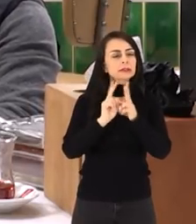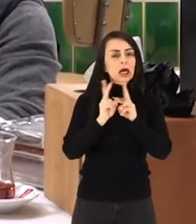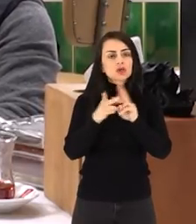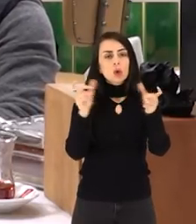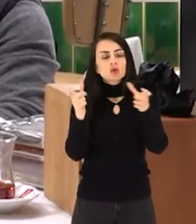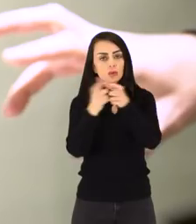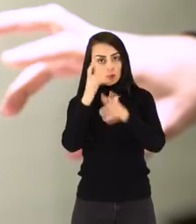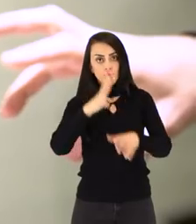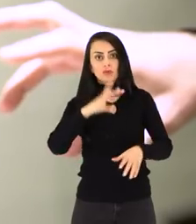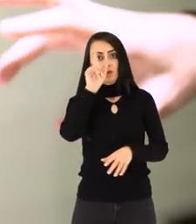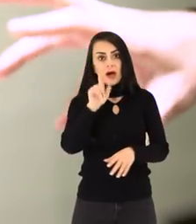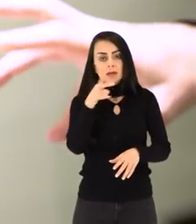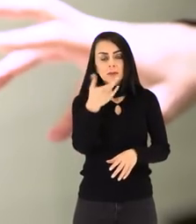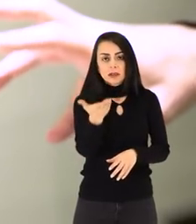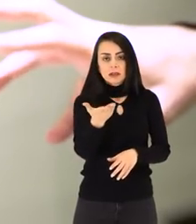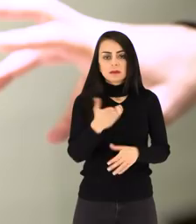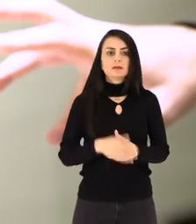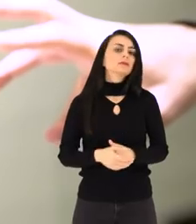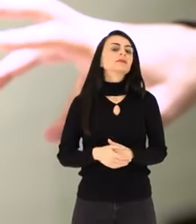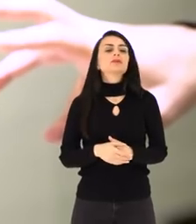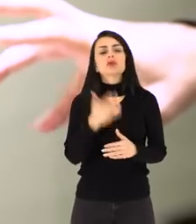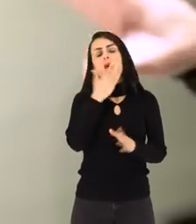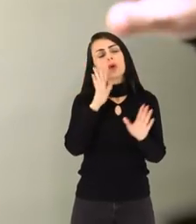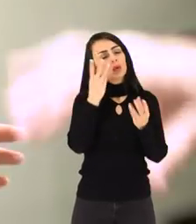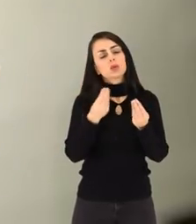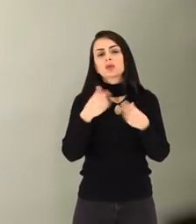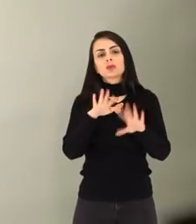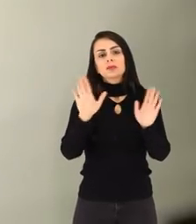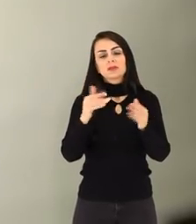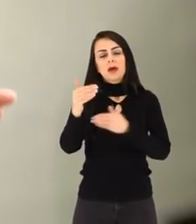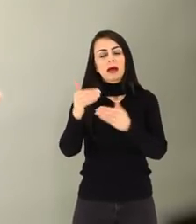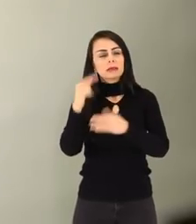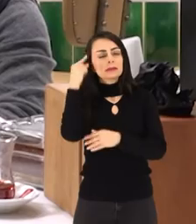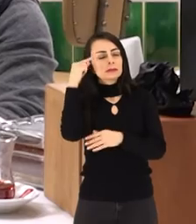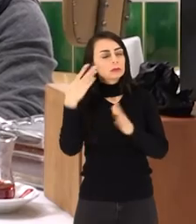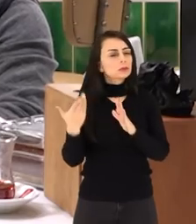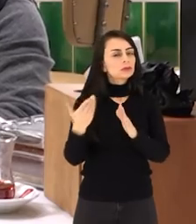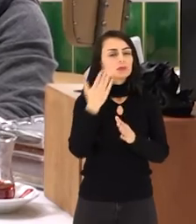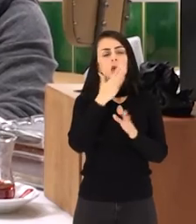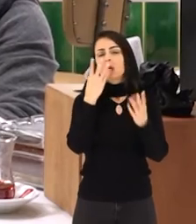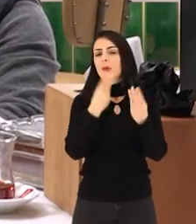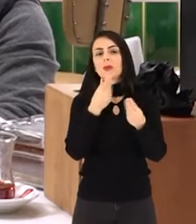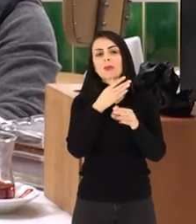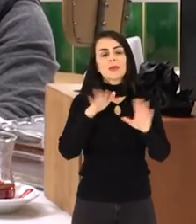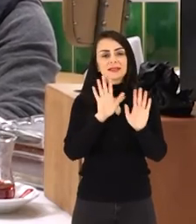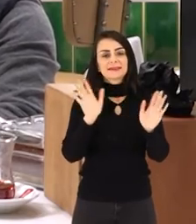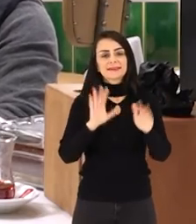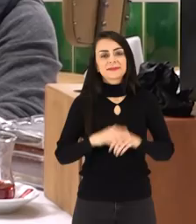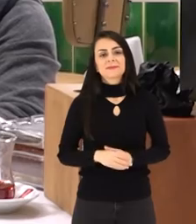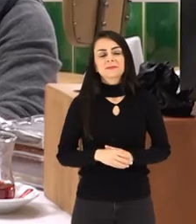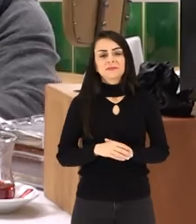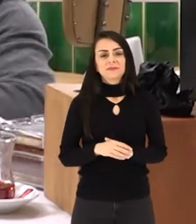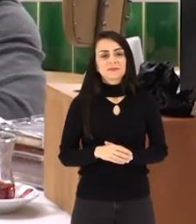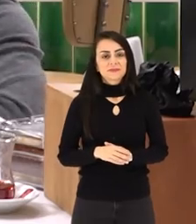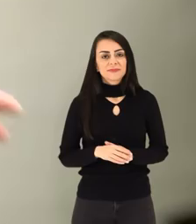tiyatro topluluğu falan var mıydı? Oldu mu? Yok, olmadı. O araları düşündüm şimdi sana bakarken. Pardon, boşluğu bir gittim, gördüm gözündeki. Oldu.